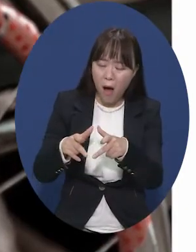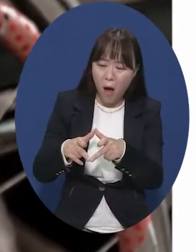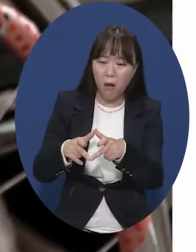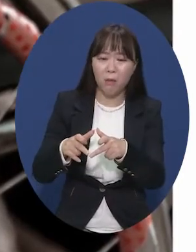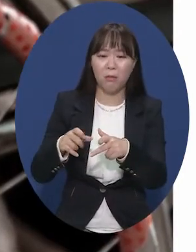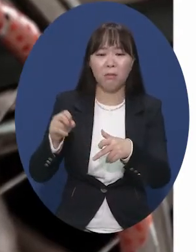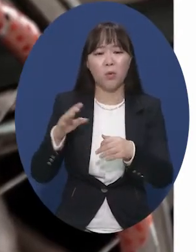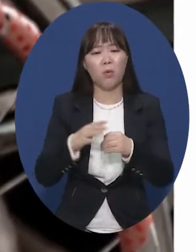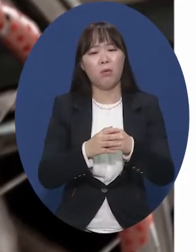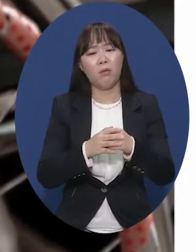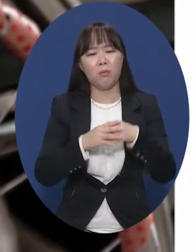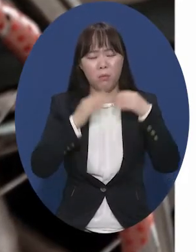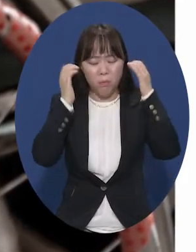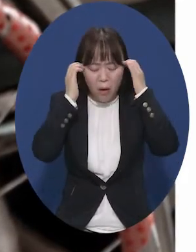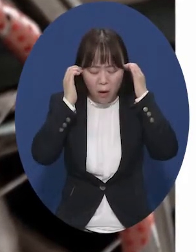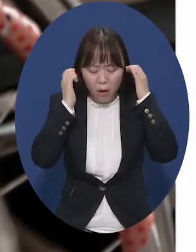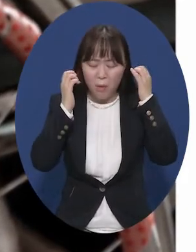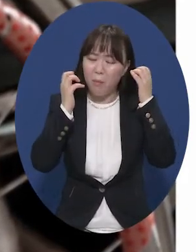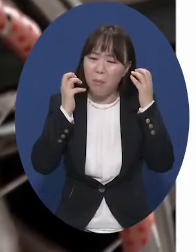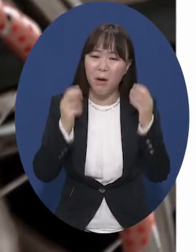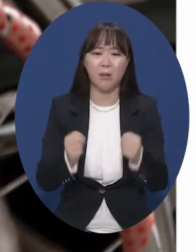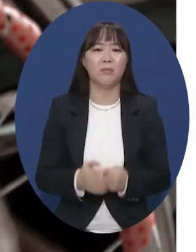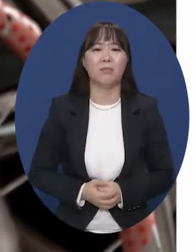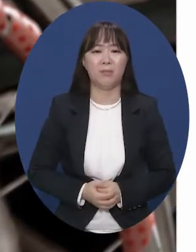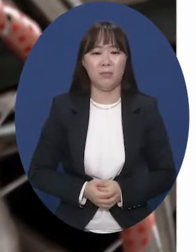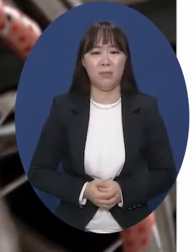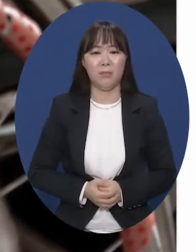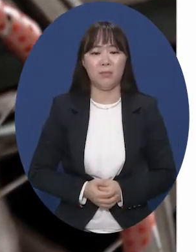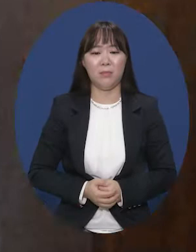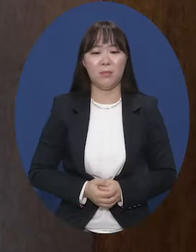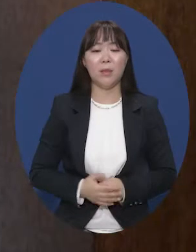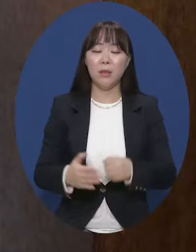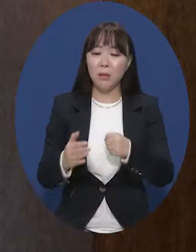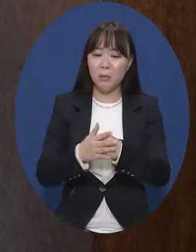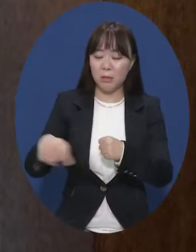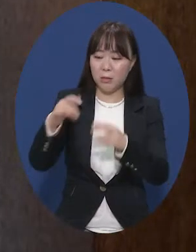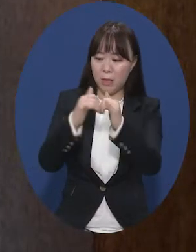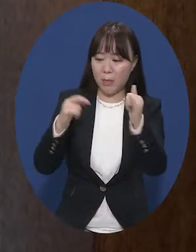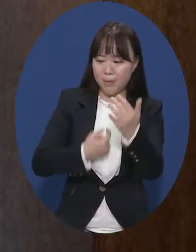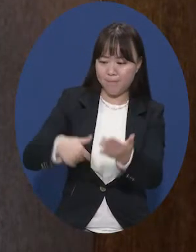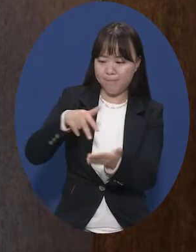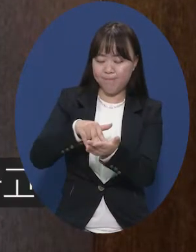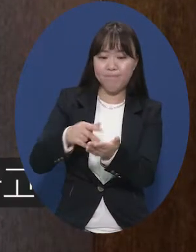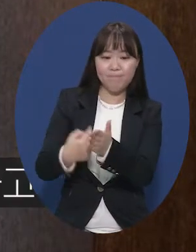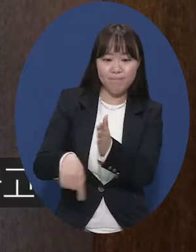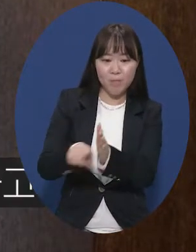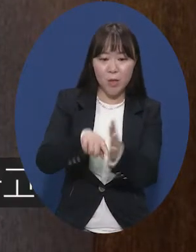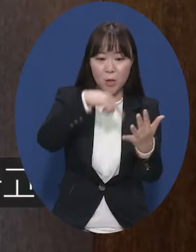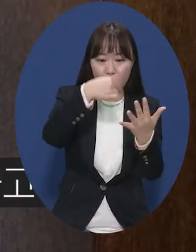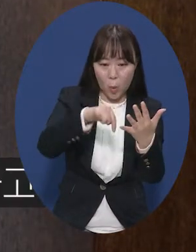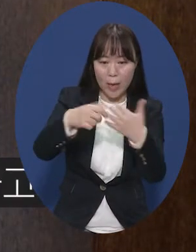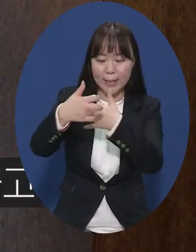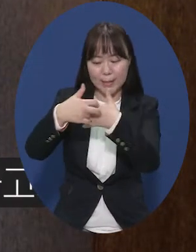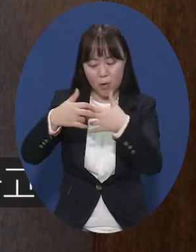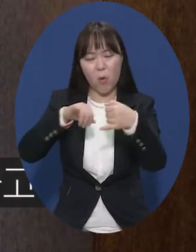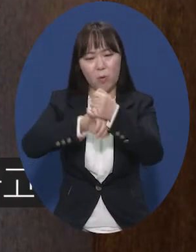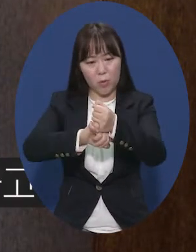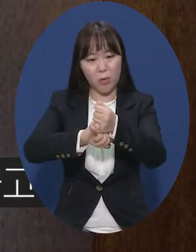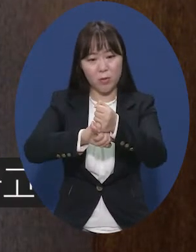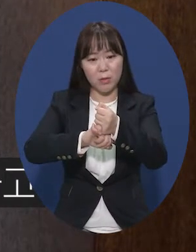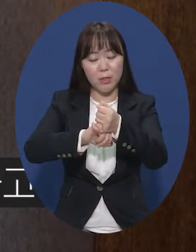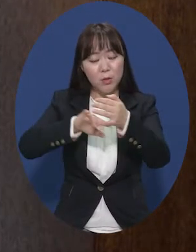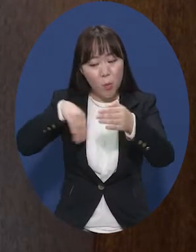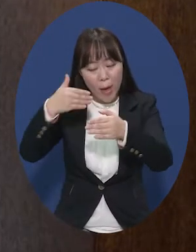장애를 앓게 되거나 아니면 너무 큰 고통을 겪는 경우가 많아요. 그래서 그들의 자립을 위해서 첫 번째로는 교육과 의료가 들어가야